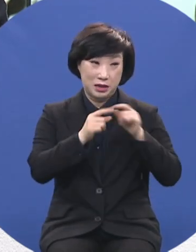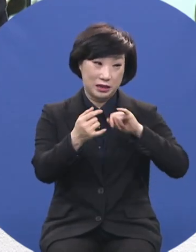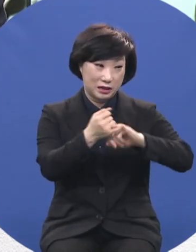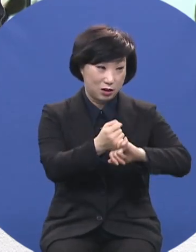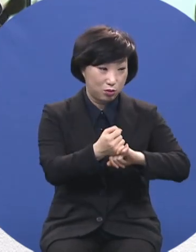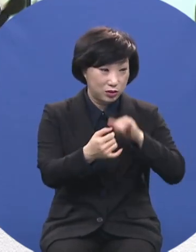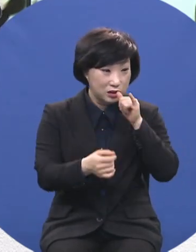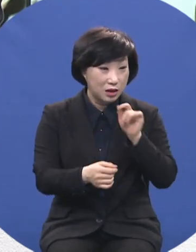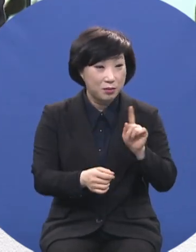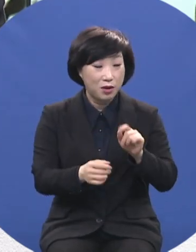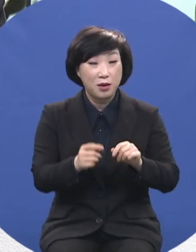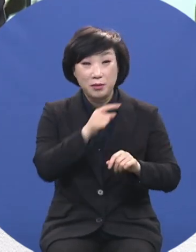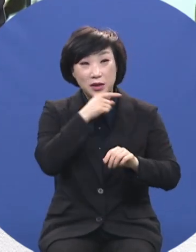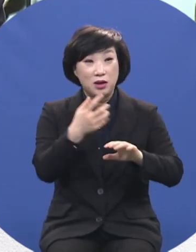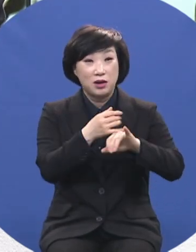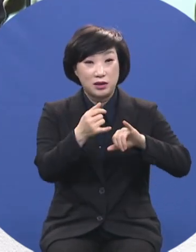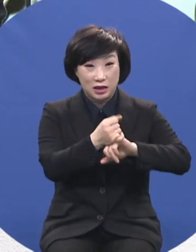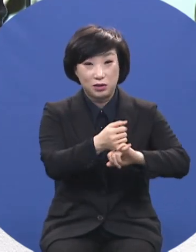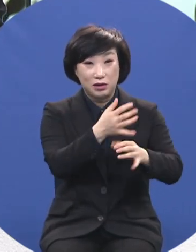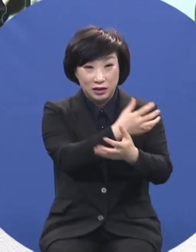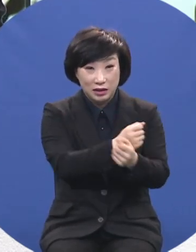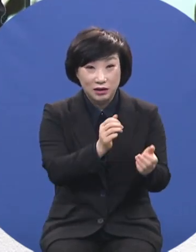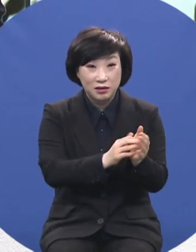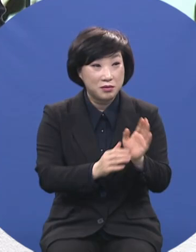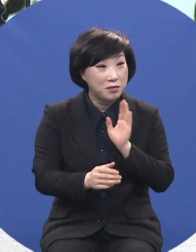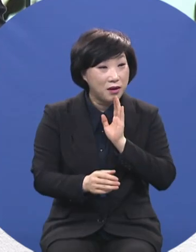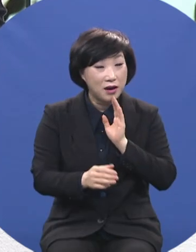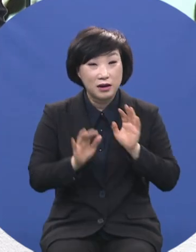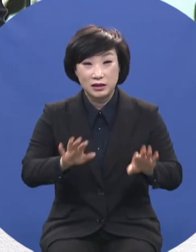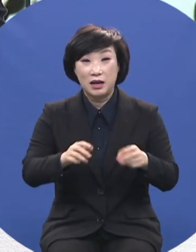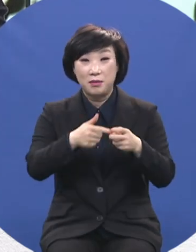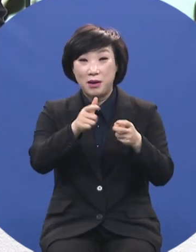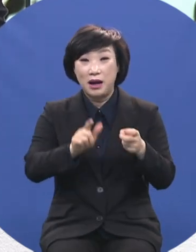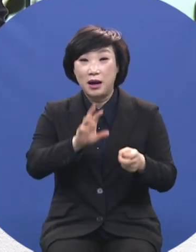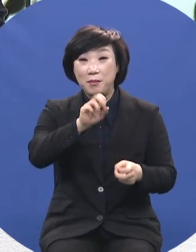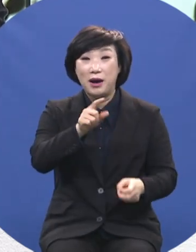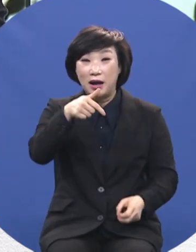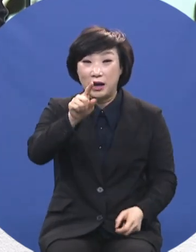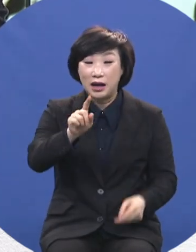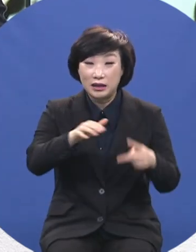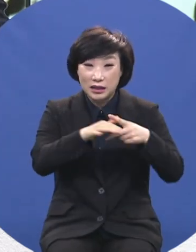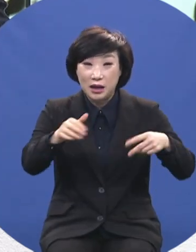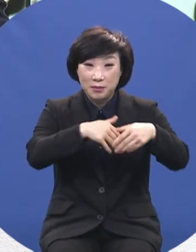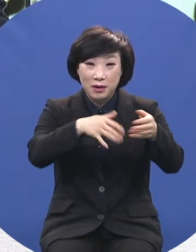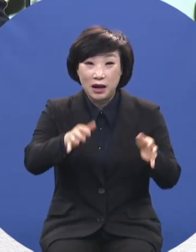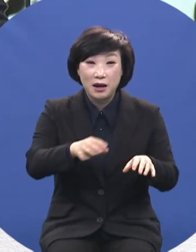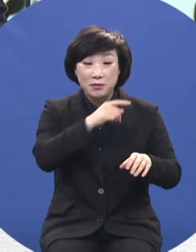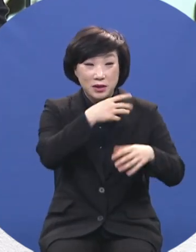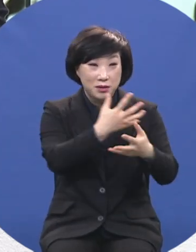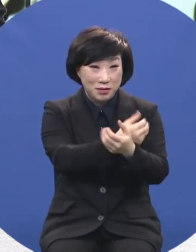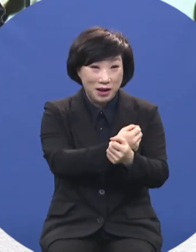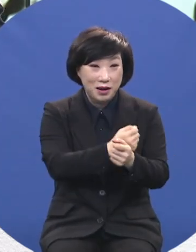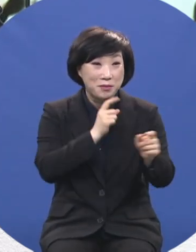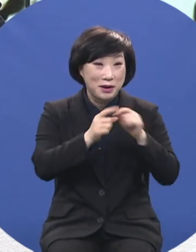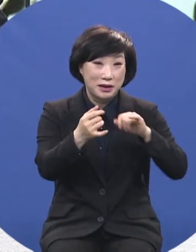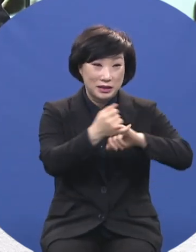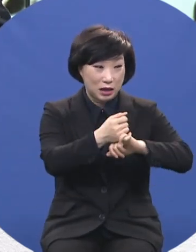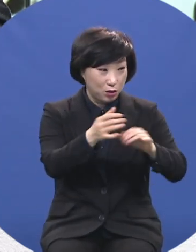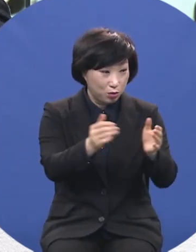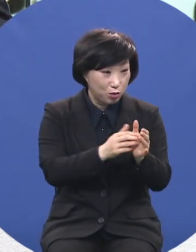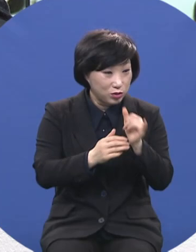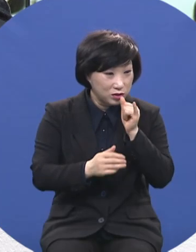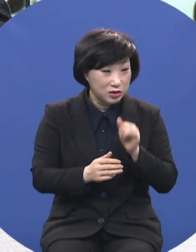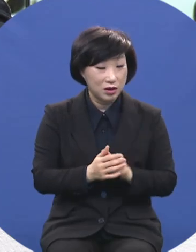언약했잖아. 피로 언약했잖아. 마가다락방에서 피로 언약했잖아.